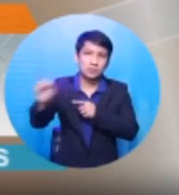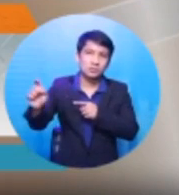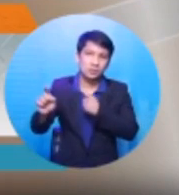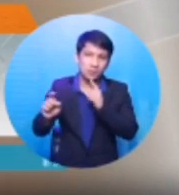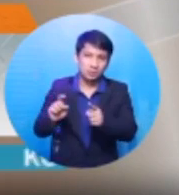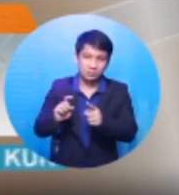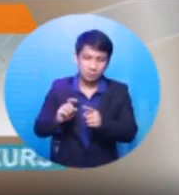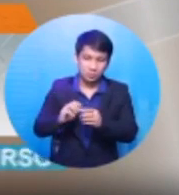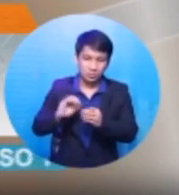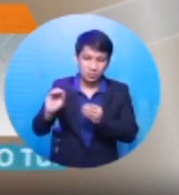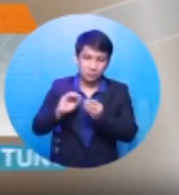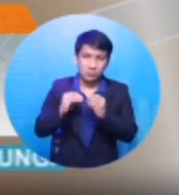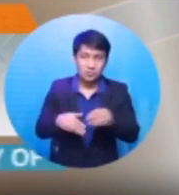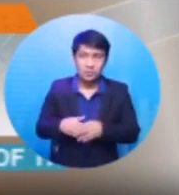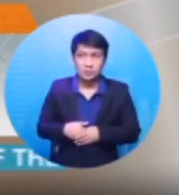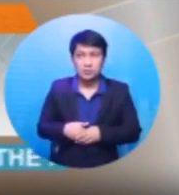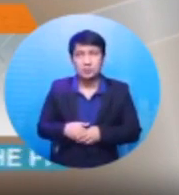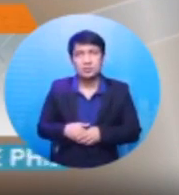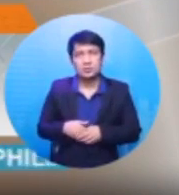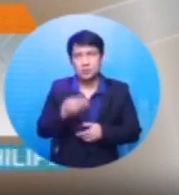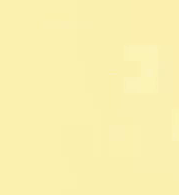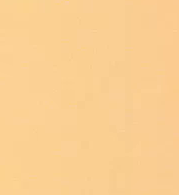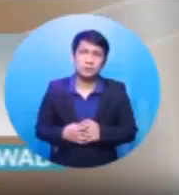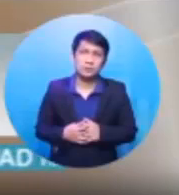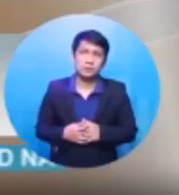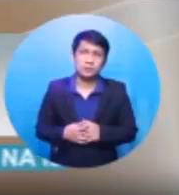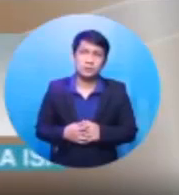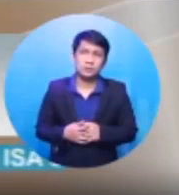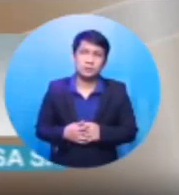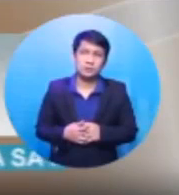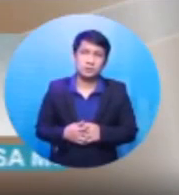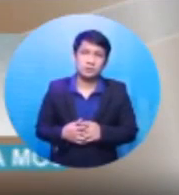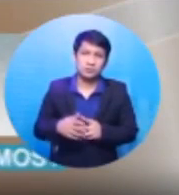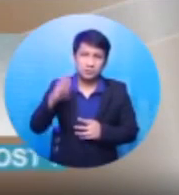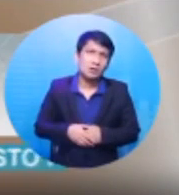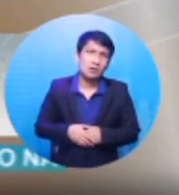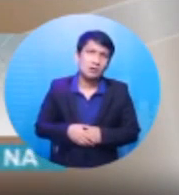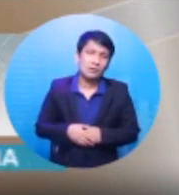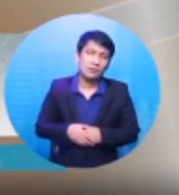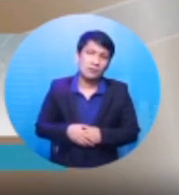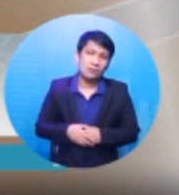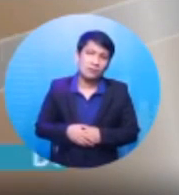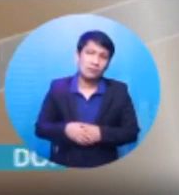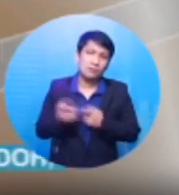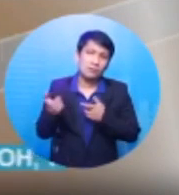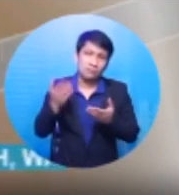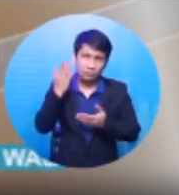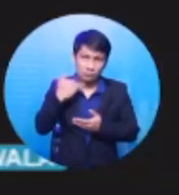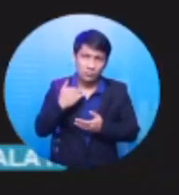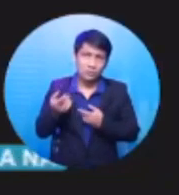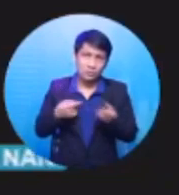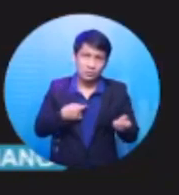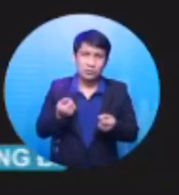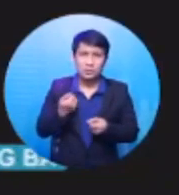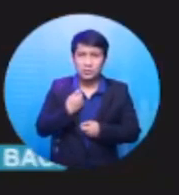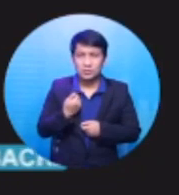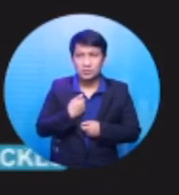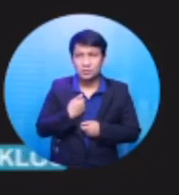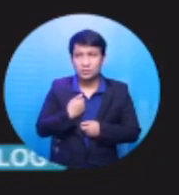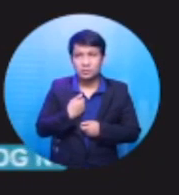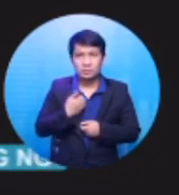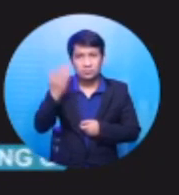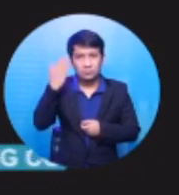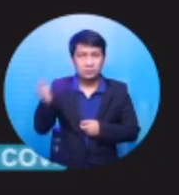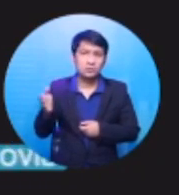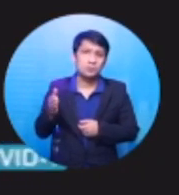at malamang nanonood siya. Magmensahe po kayo. Hello, JC. bakit mo to ginawa sa akin? Kanang pamilya din